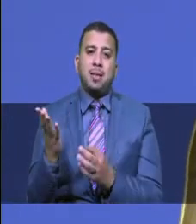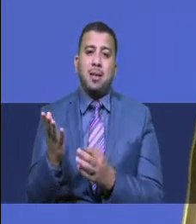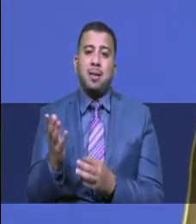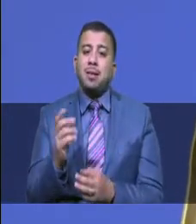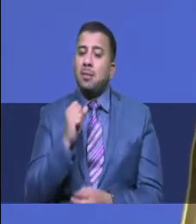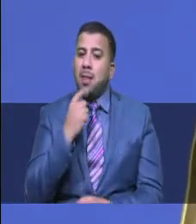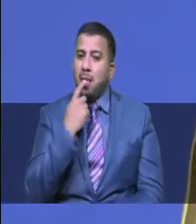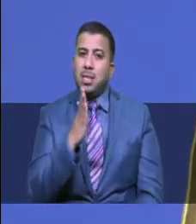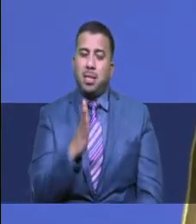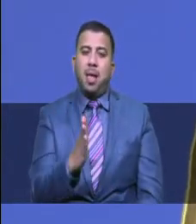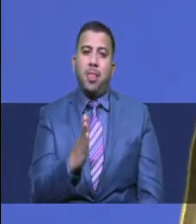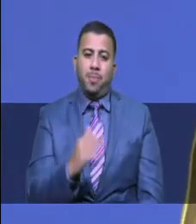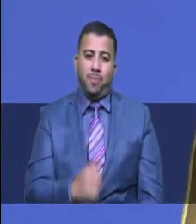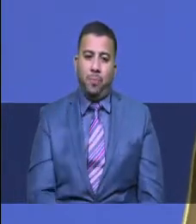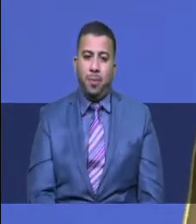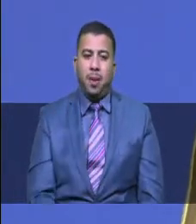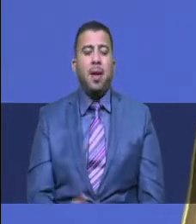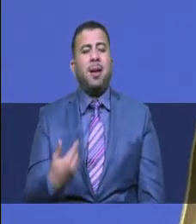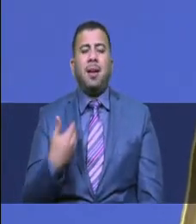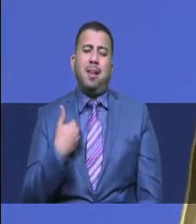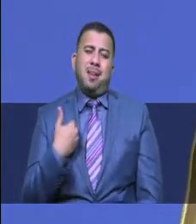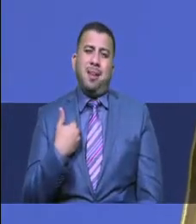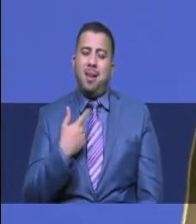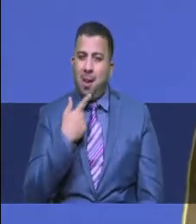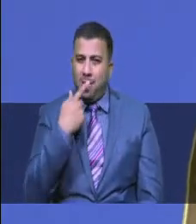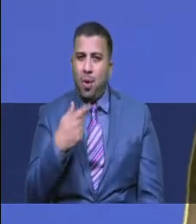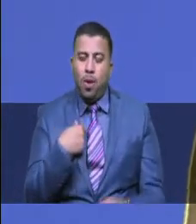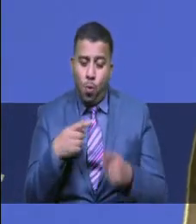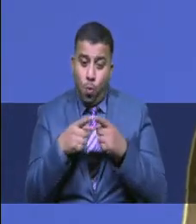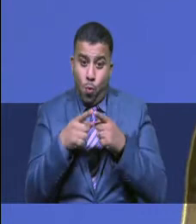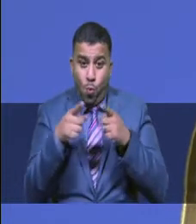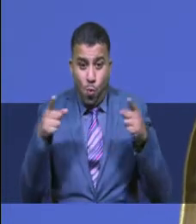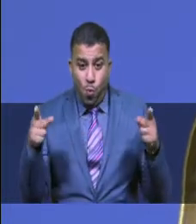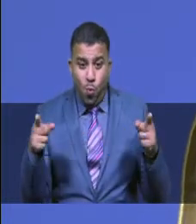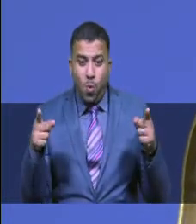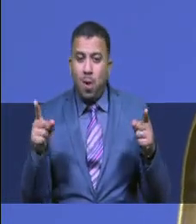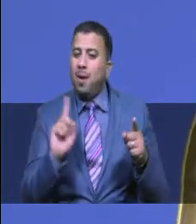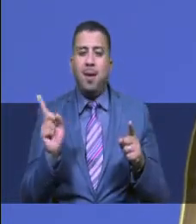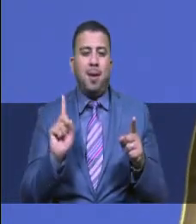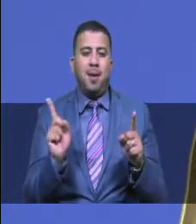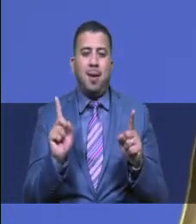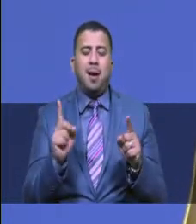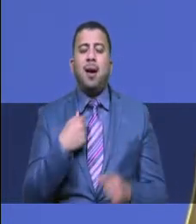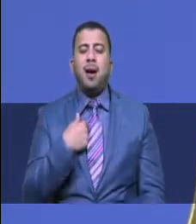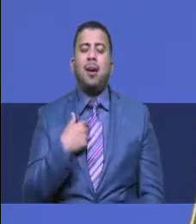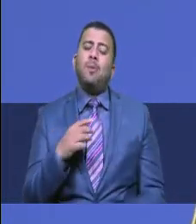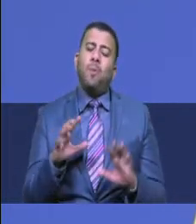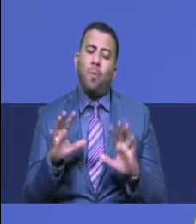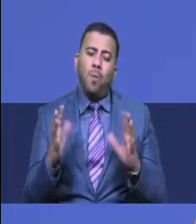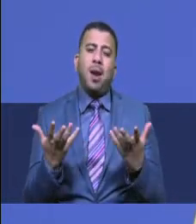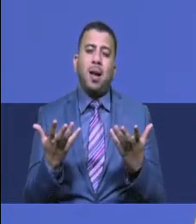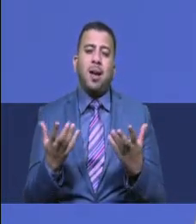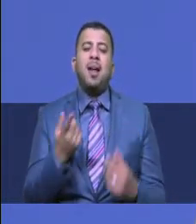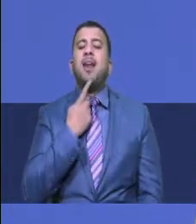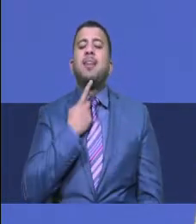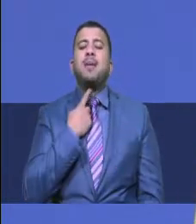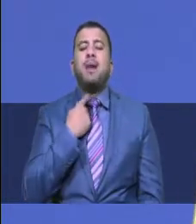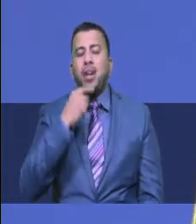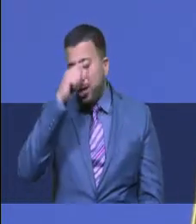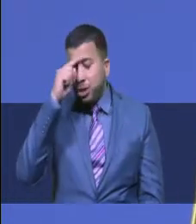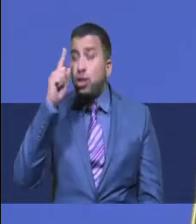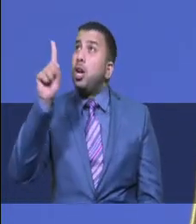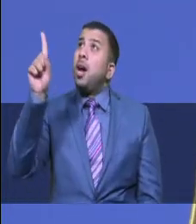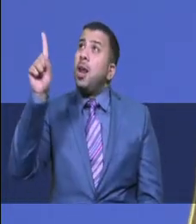الصادق. نحن لا نريد أن نطيل عليكم، ولكن نتمنى إن شاء